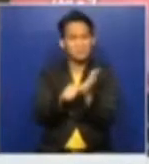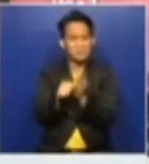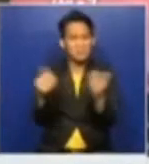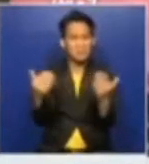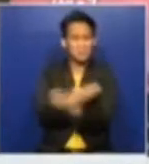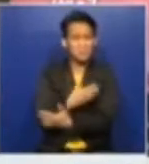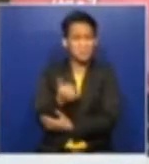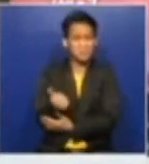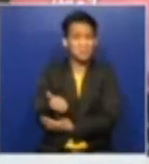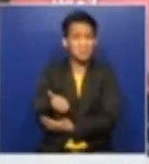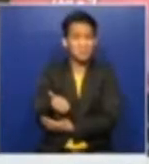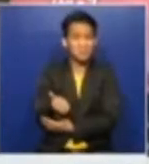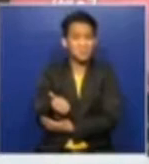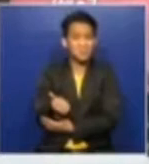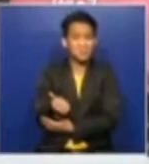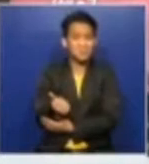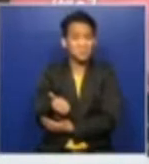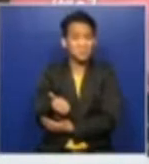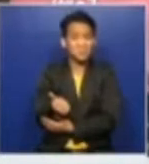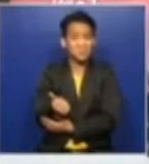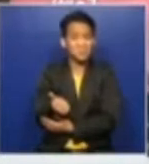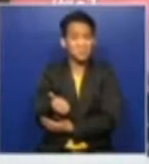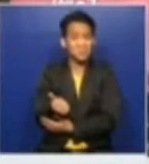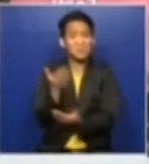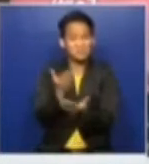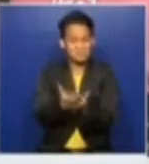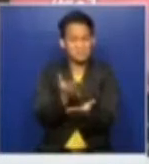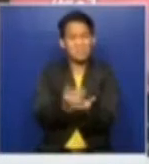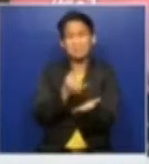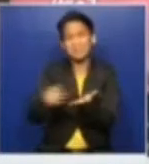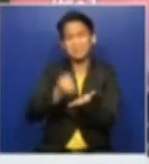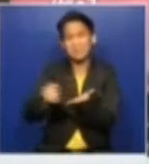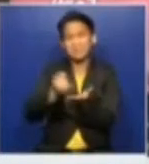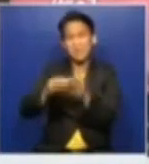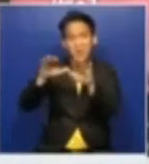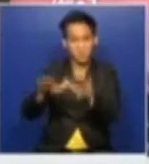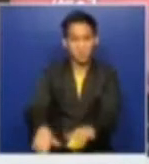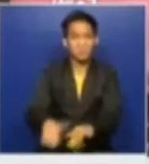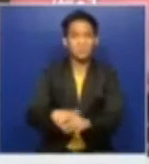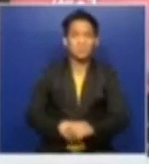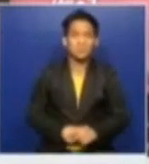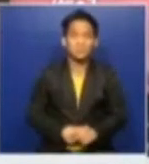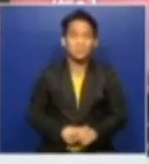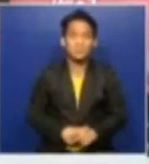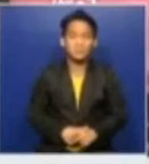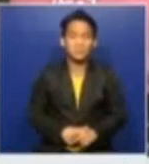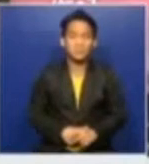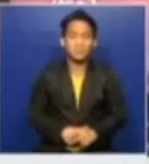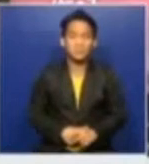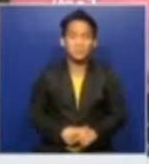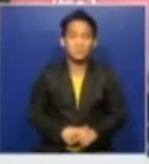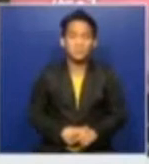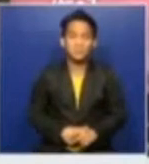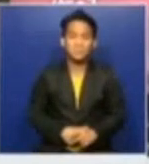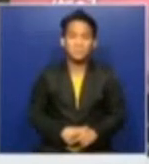สามัญที่จะตั้งขึ้นเนี่ยคงต้องดูเรื่องของการลดรายจ่ายนะครับซึ่งครู